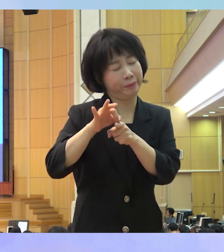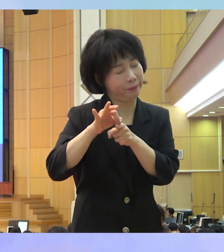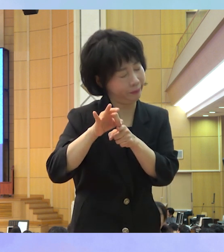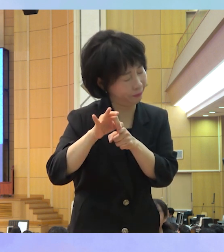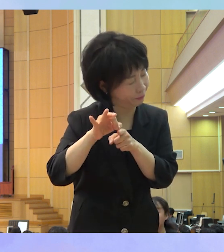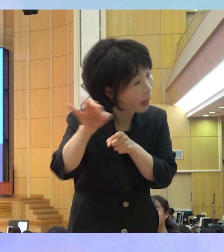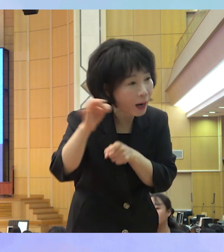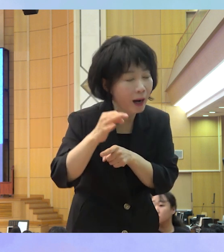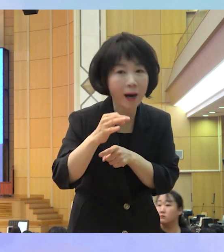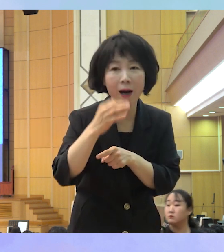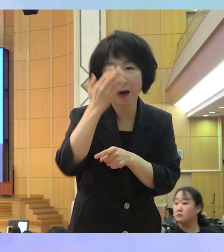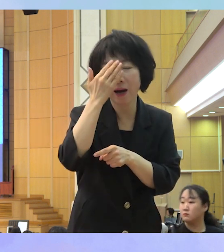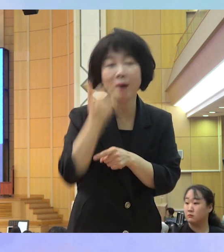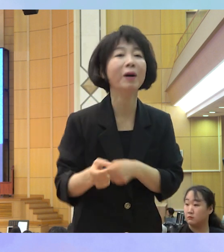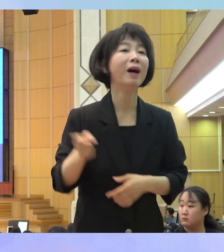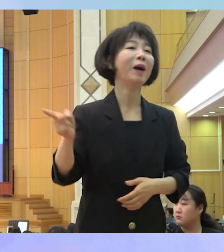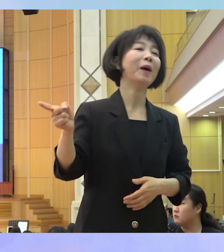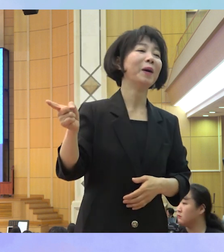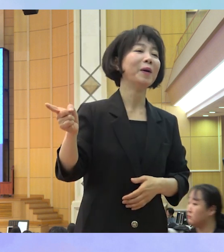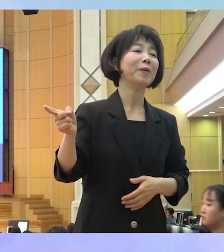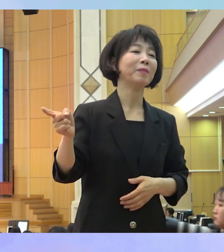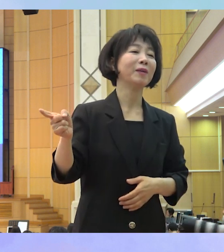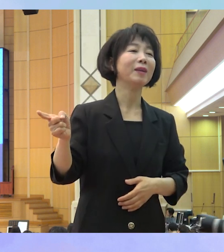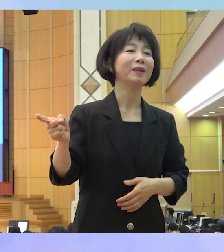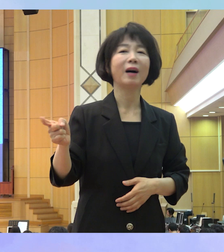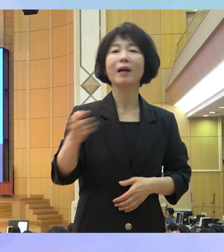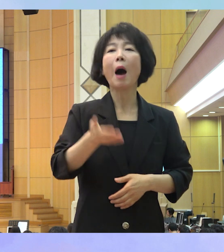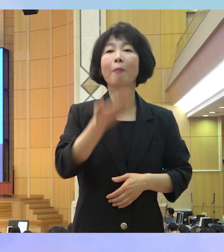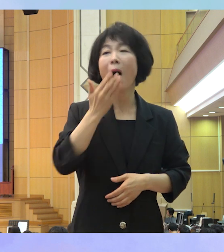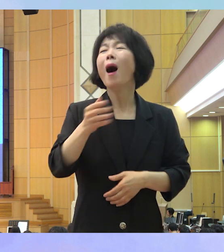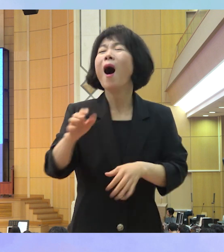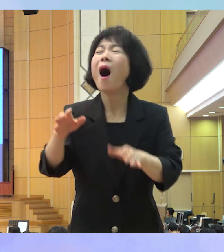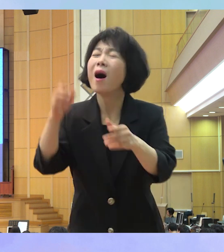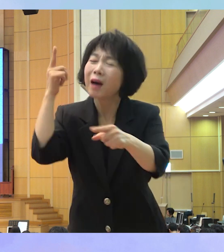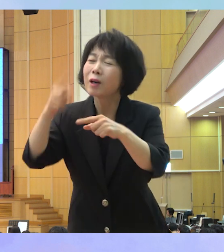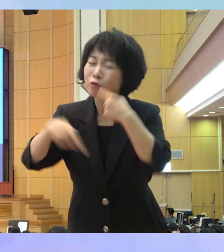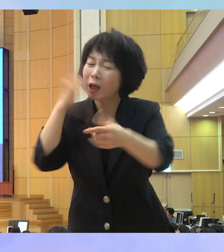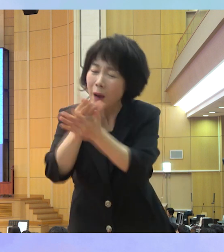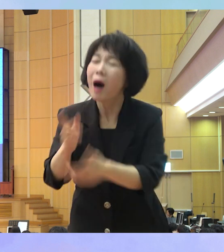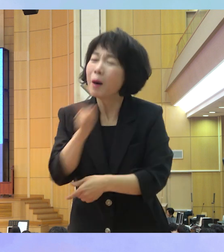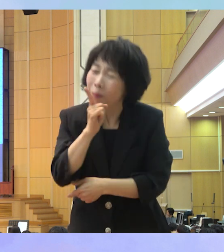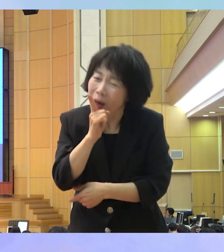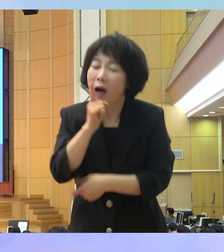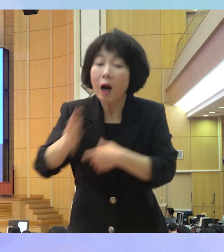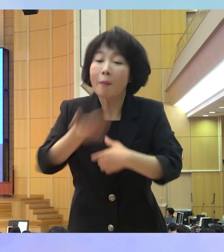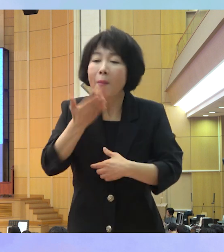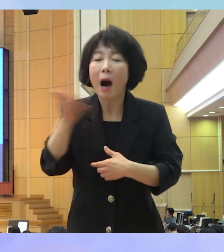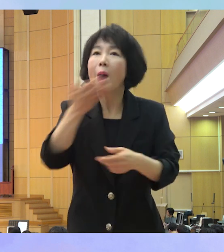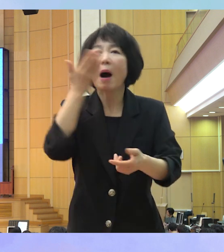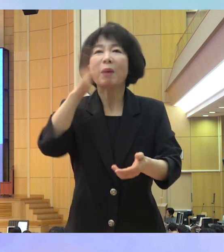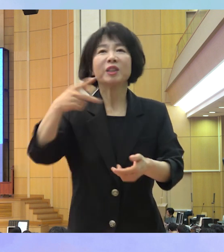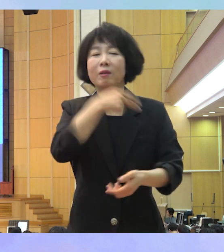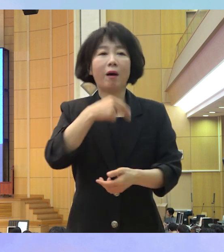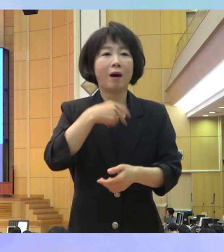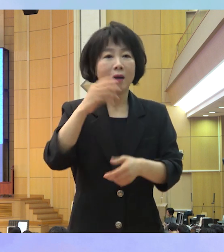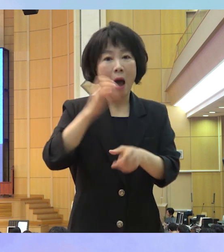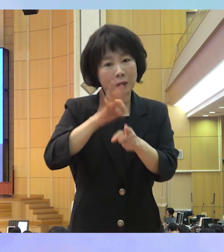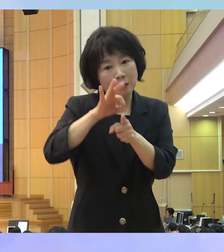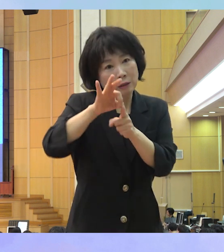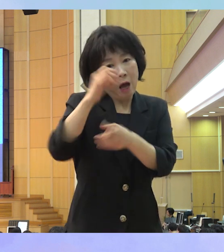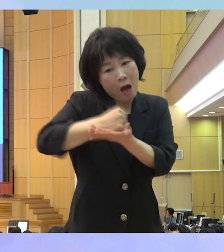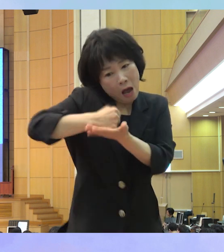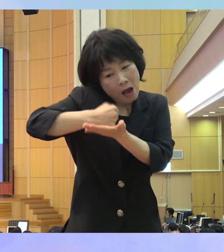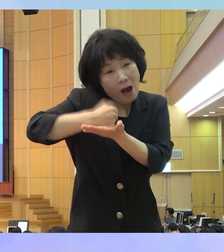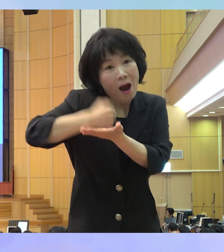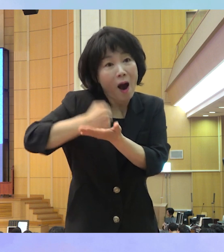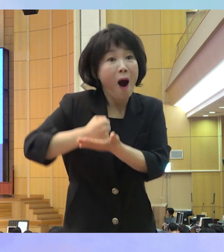먹으라고 하는데도 막 밥 먹어 하면서 자기 옆에서 이제 밥을 먹게 하는 거예요. 그러면서 이제 밥을 다 먹었으면, 제가